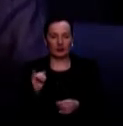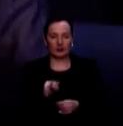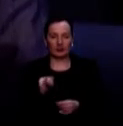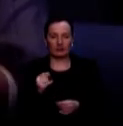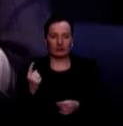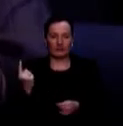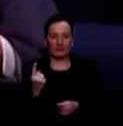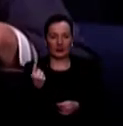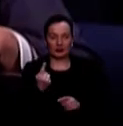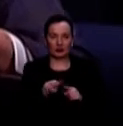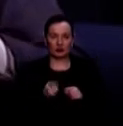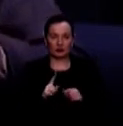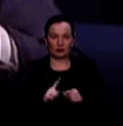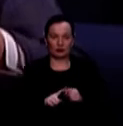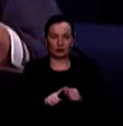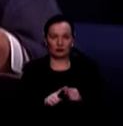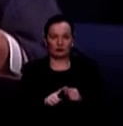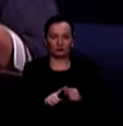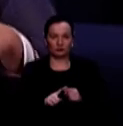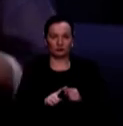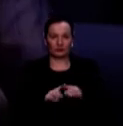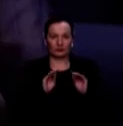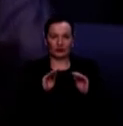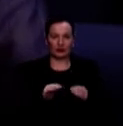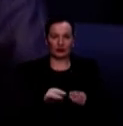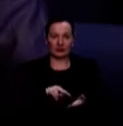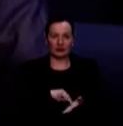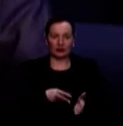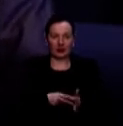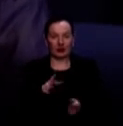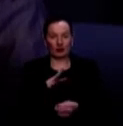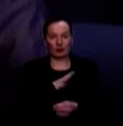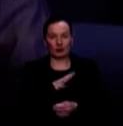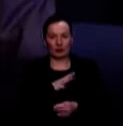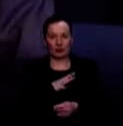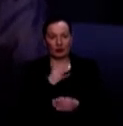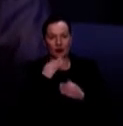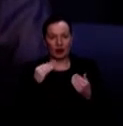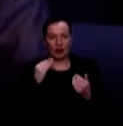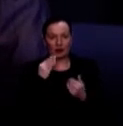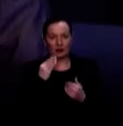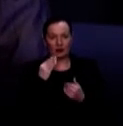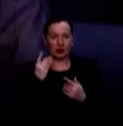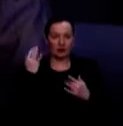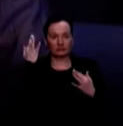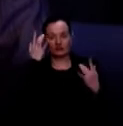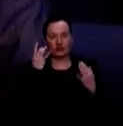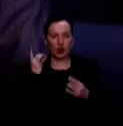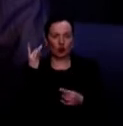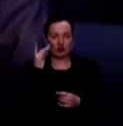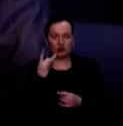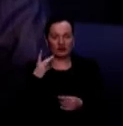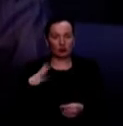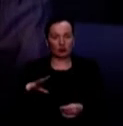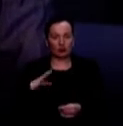в першій стратегії, то скажу, що дуже багато таких у нас було рожевих таких очікувань від стратегії. І дещо